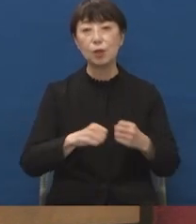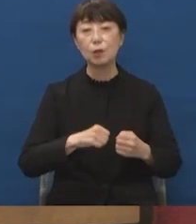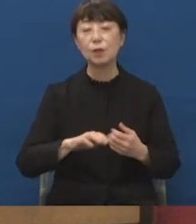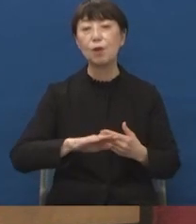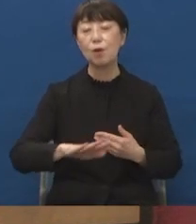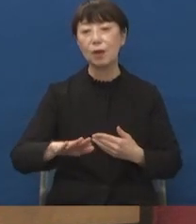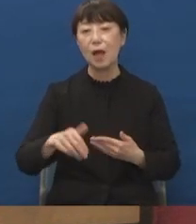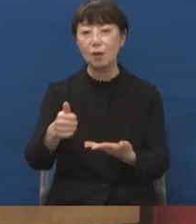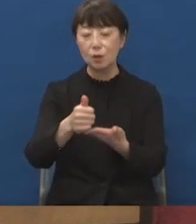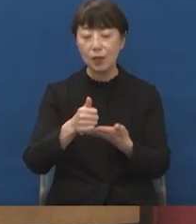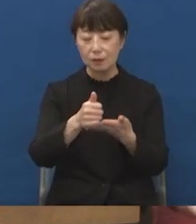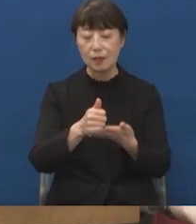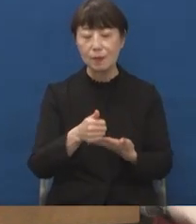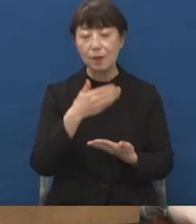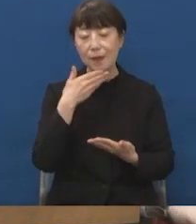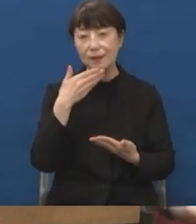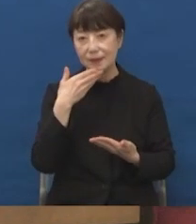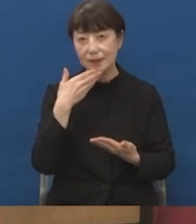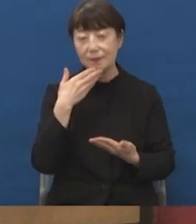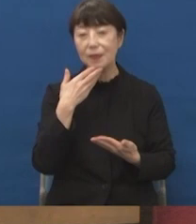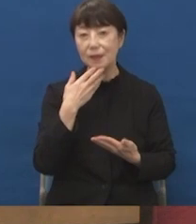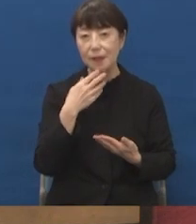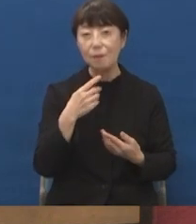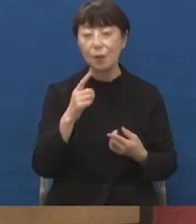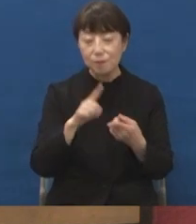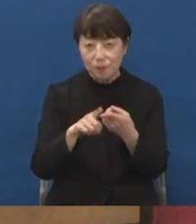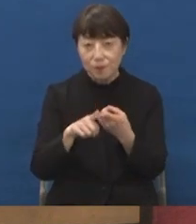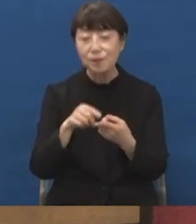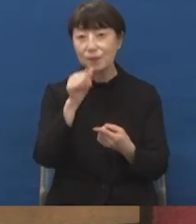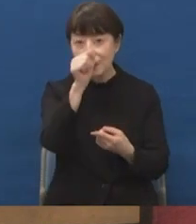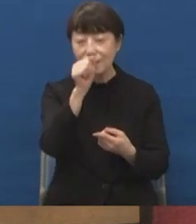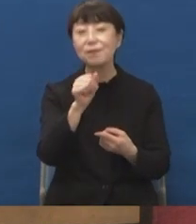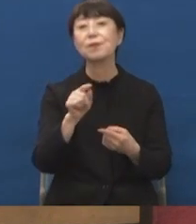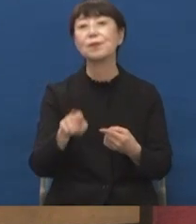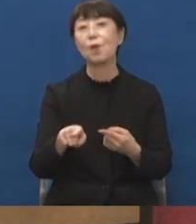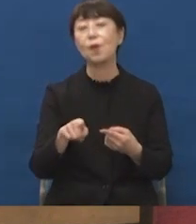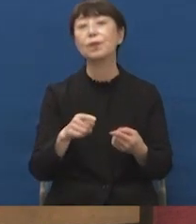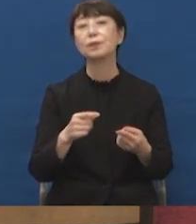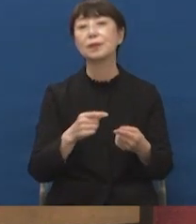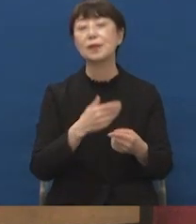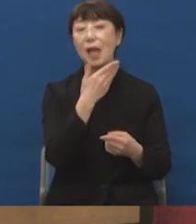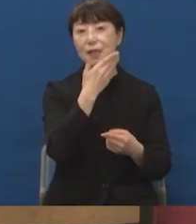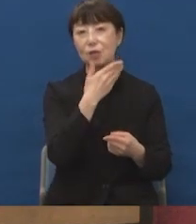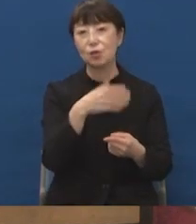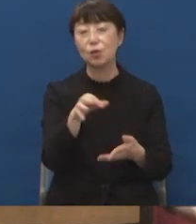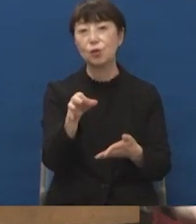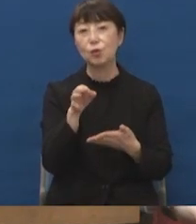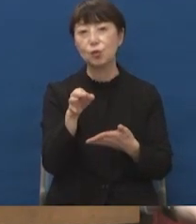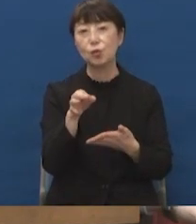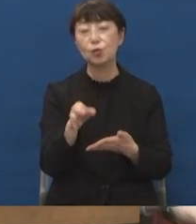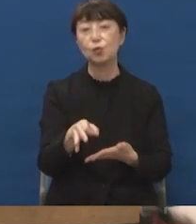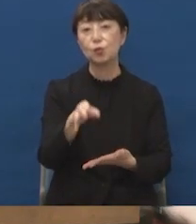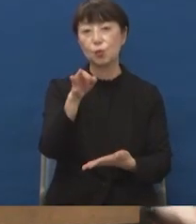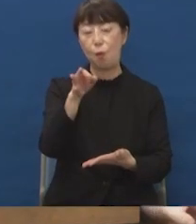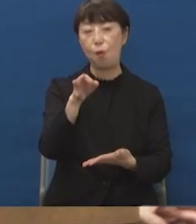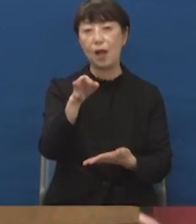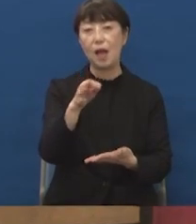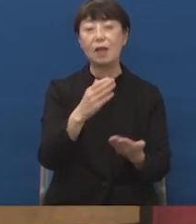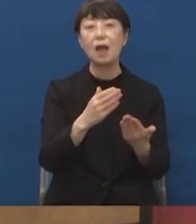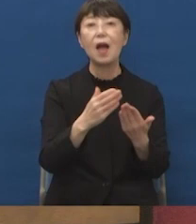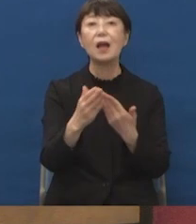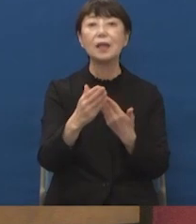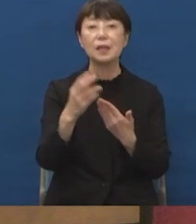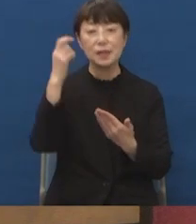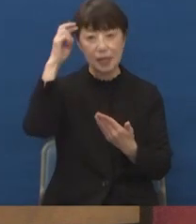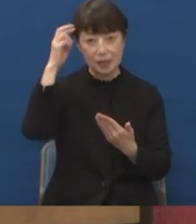の利便性・快適性の向上、経費削減と収入増加など明確な理念に基